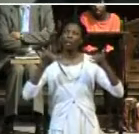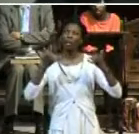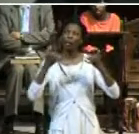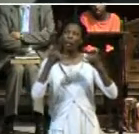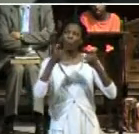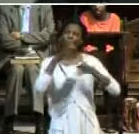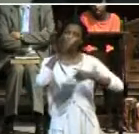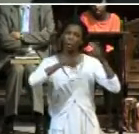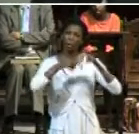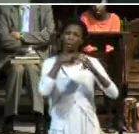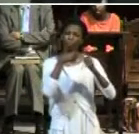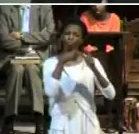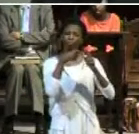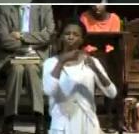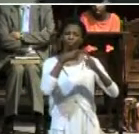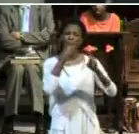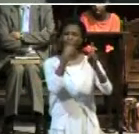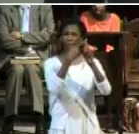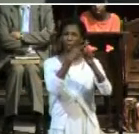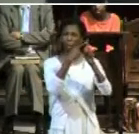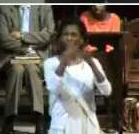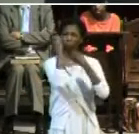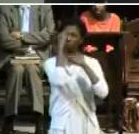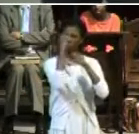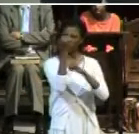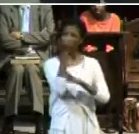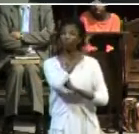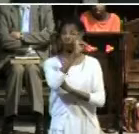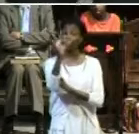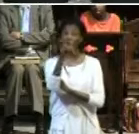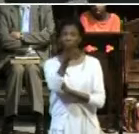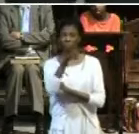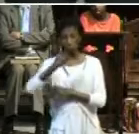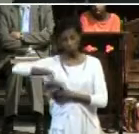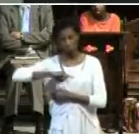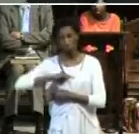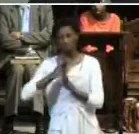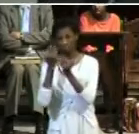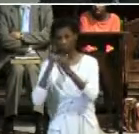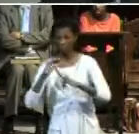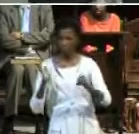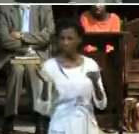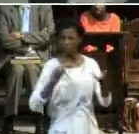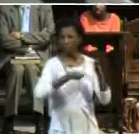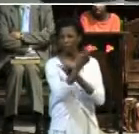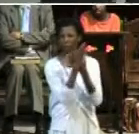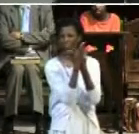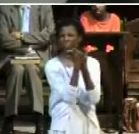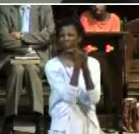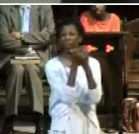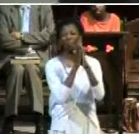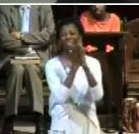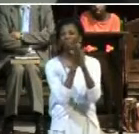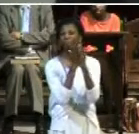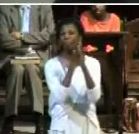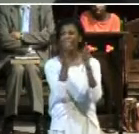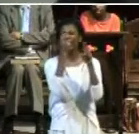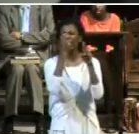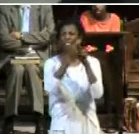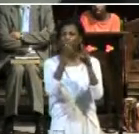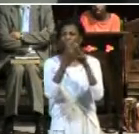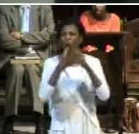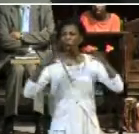protestante de France ont reçu le grand espoir de la part des membres qui participent. Et au fond, ça l'a encouragé dans